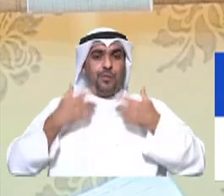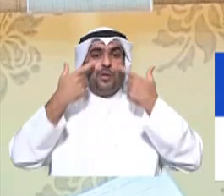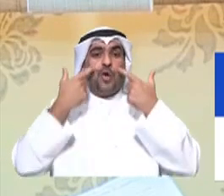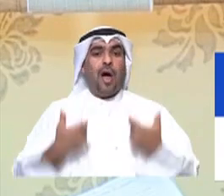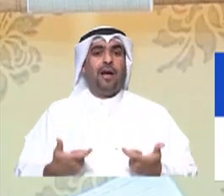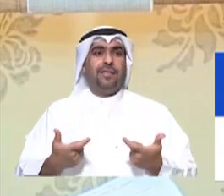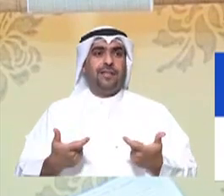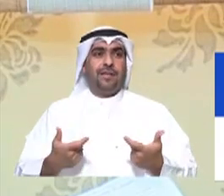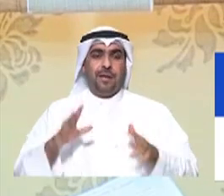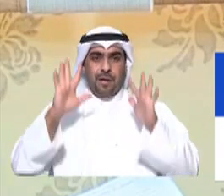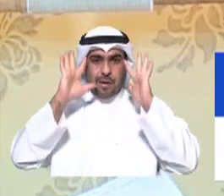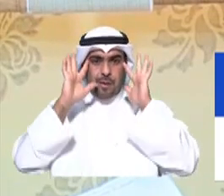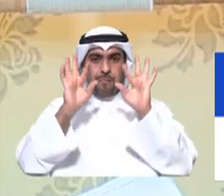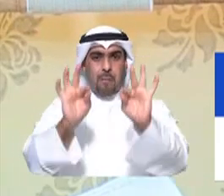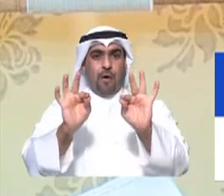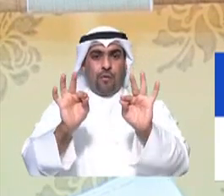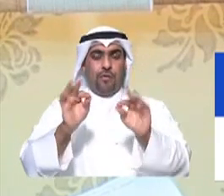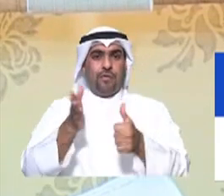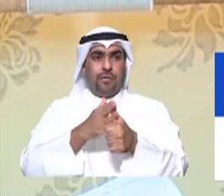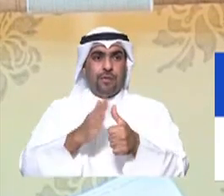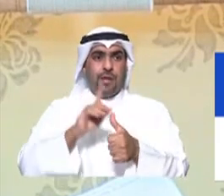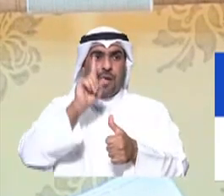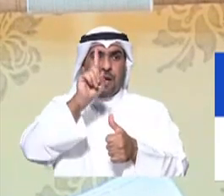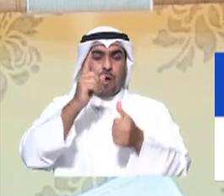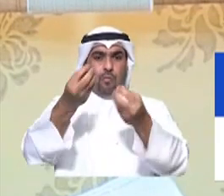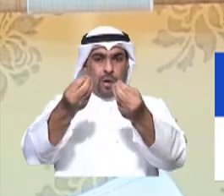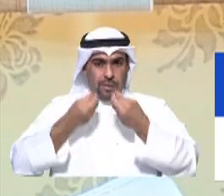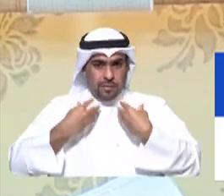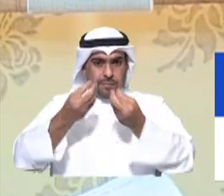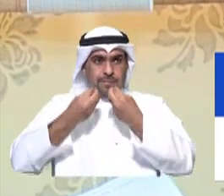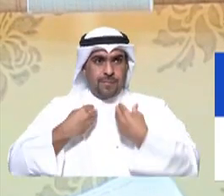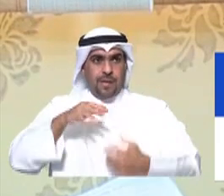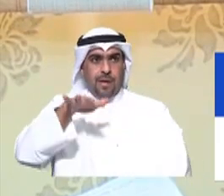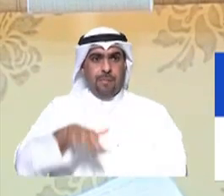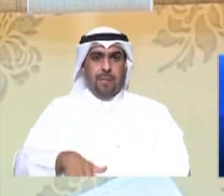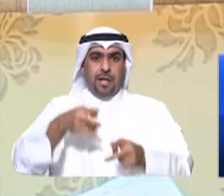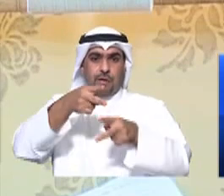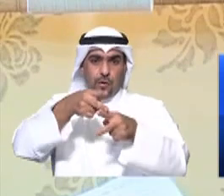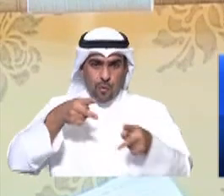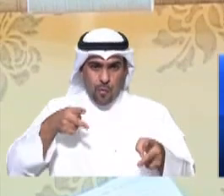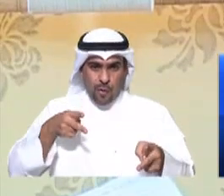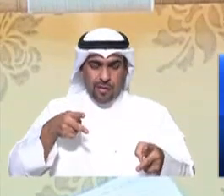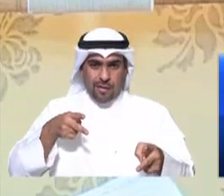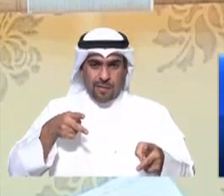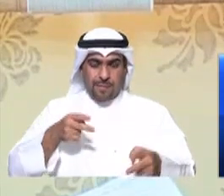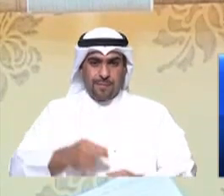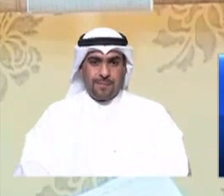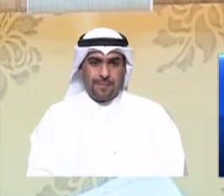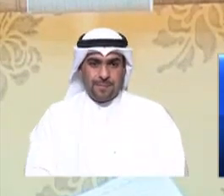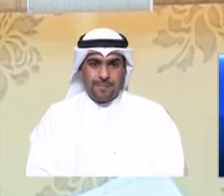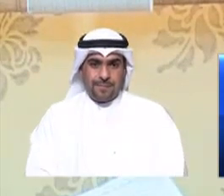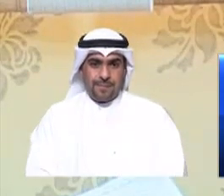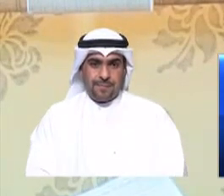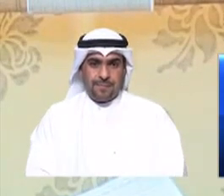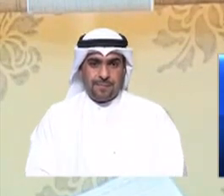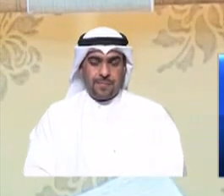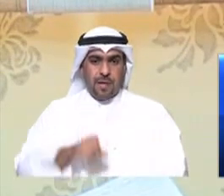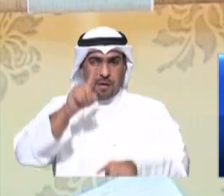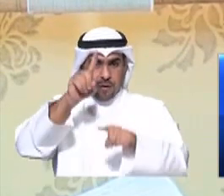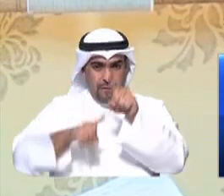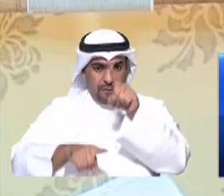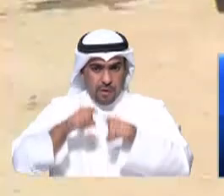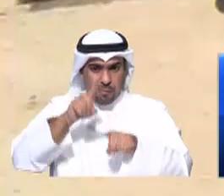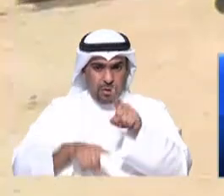في المساعدة الإنسانية، في الإغاثة الإنسانية، تدخلات في مساعدات